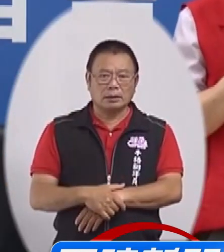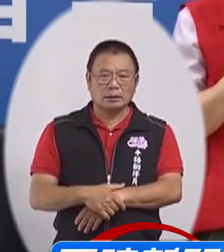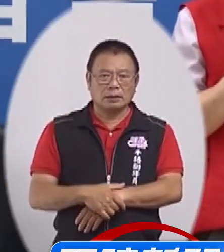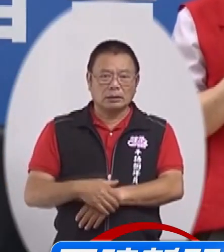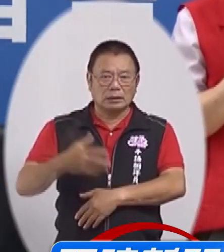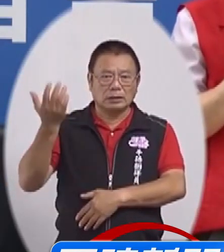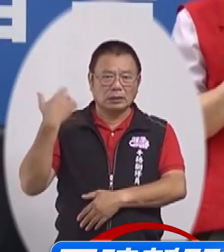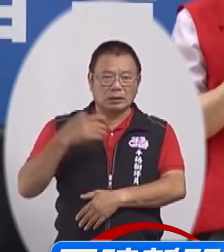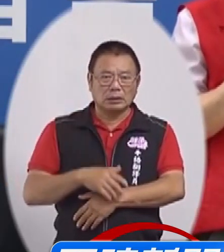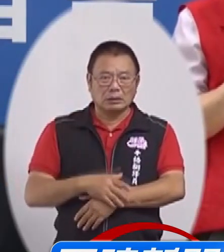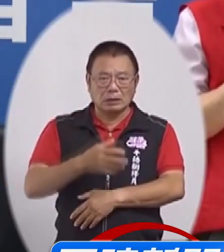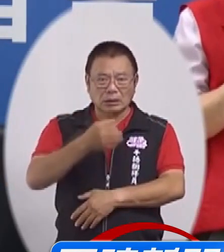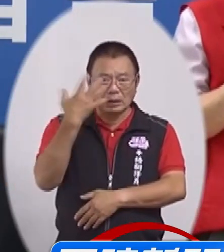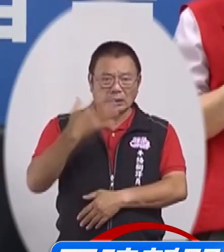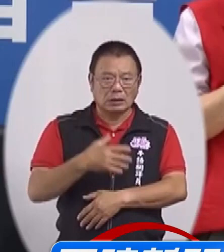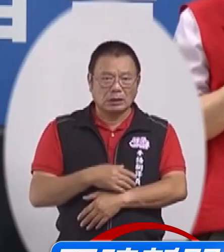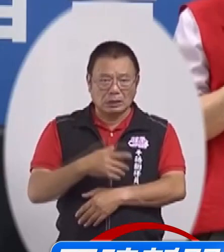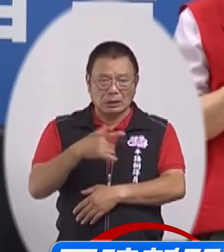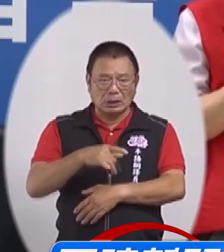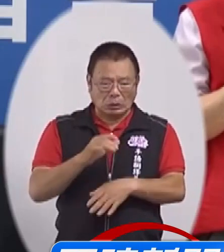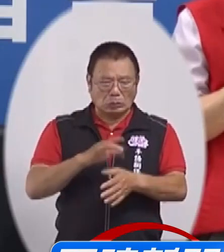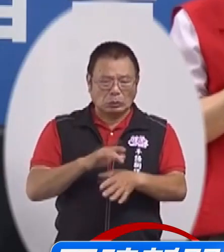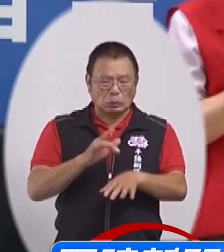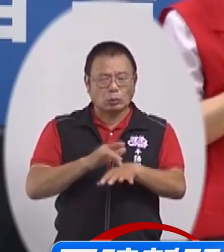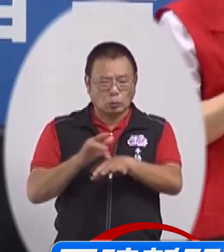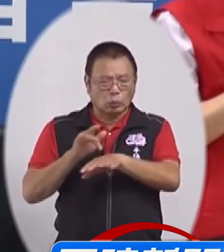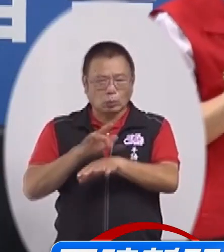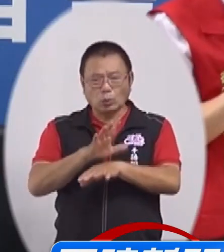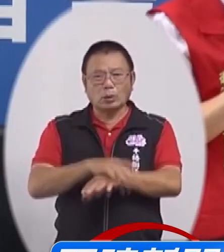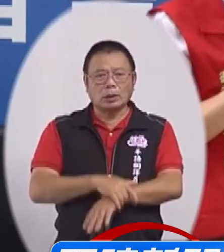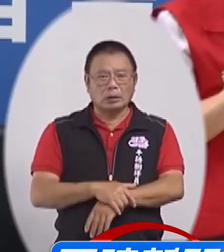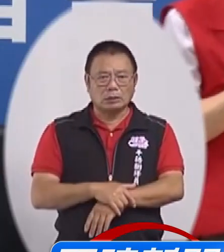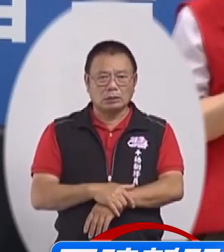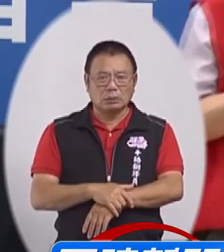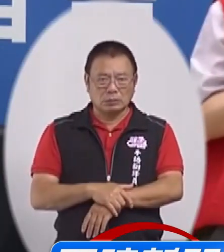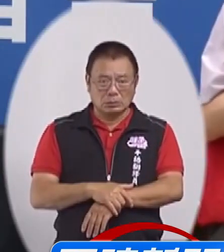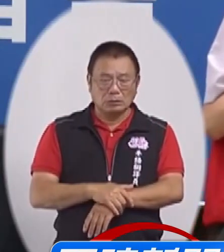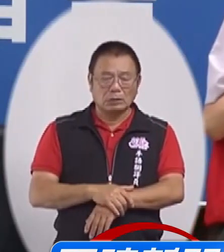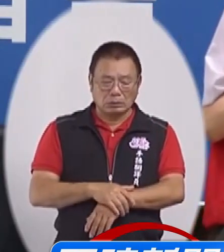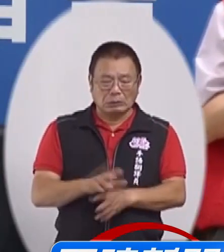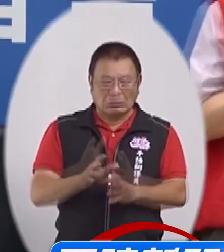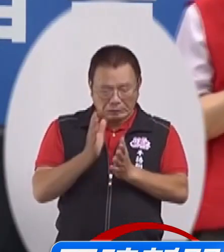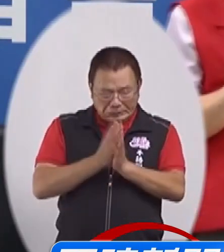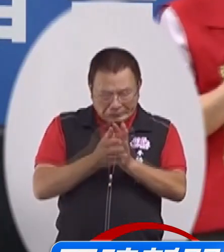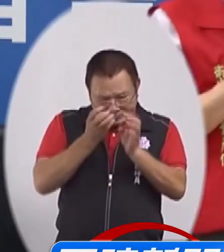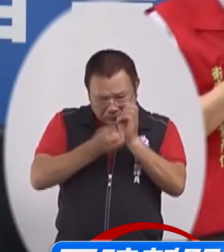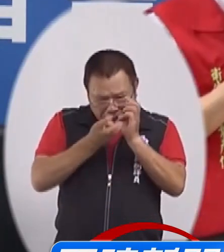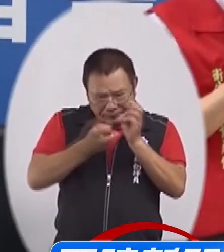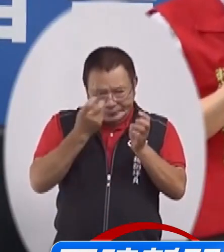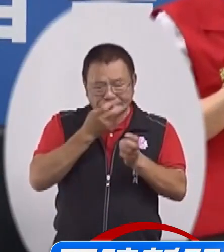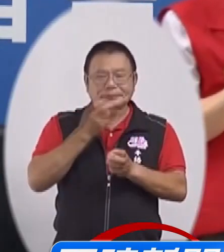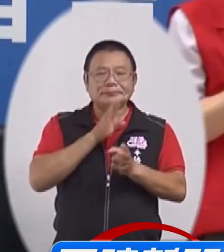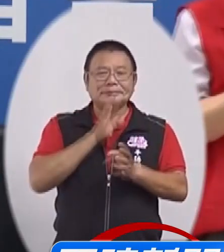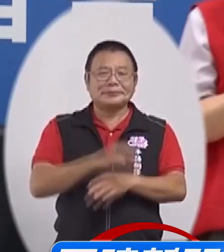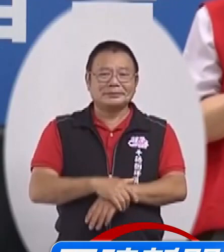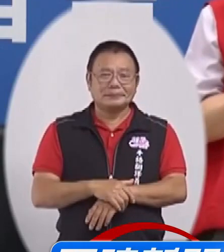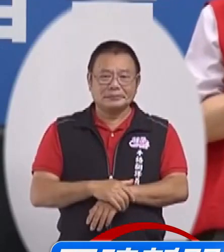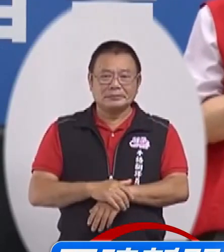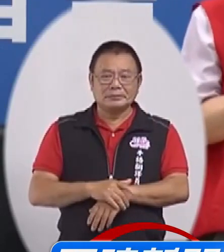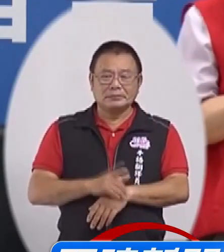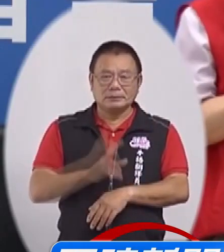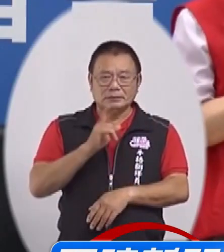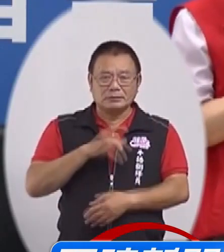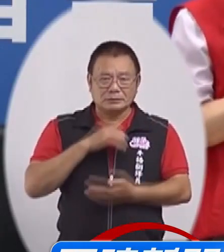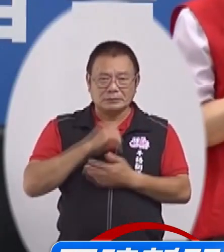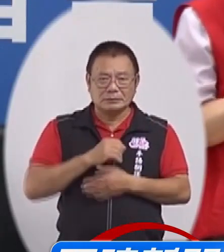之前有一些年轻人的个案的足迹有一些重叠，这部分呢，我们正在做疫情调查。所以现在担心是有一